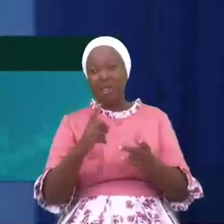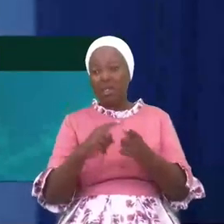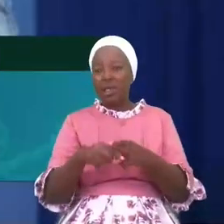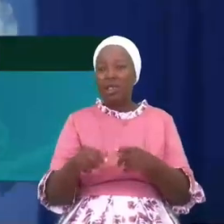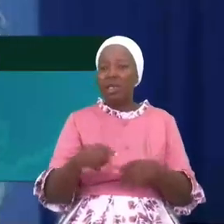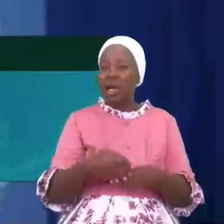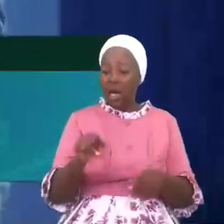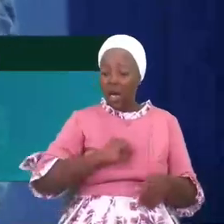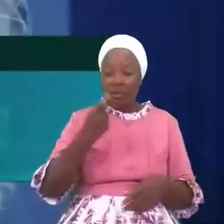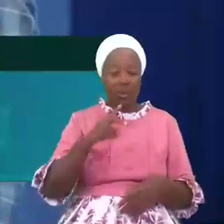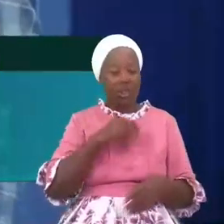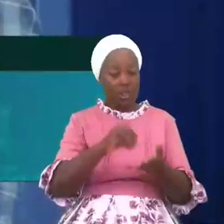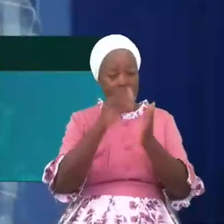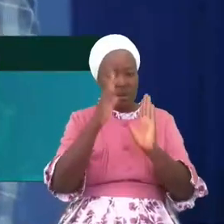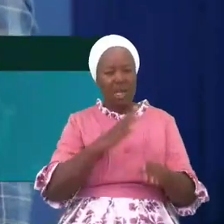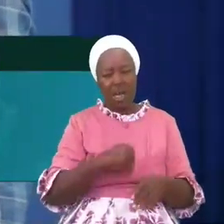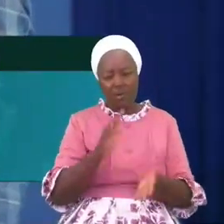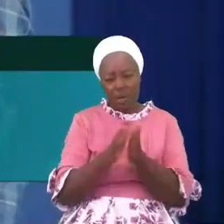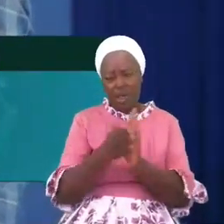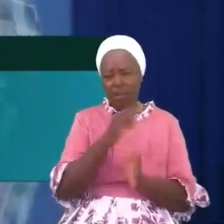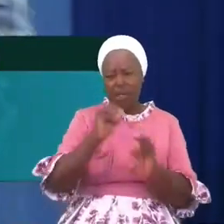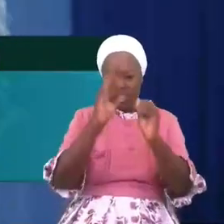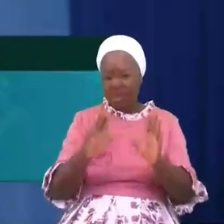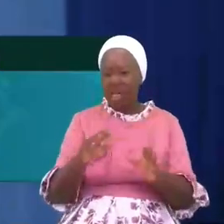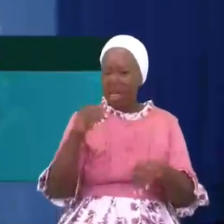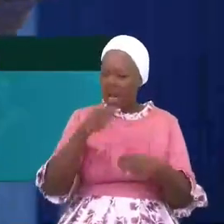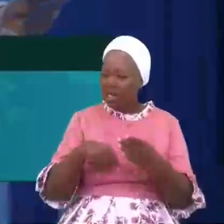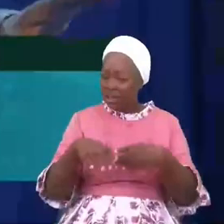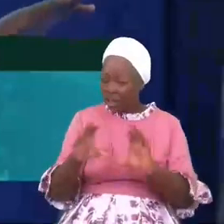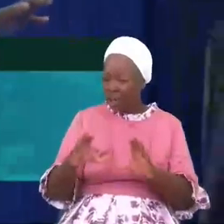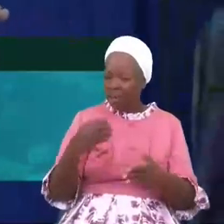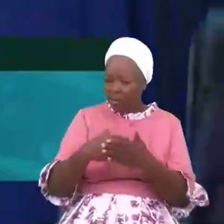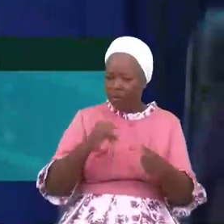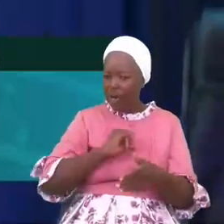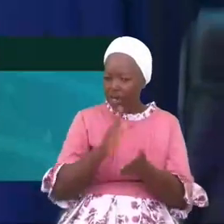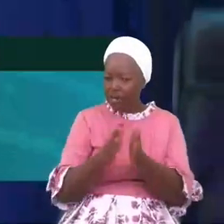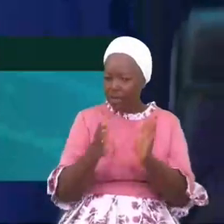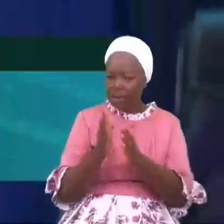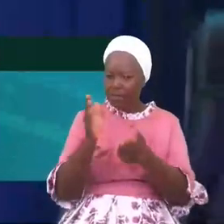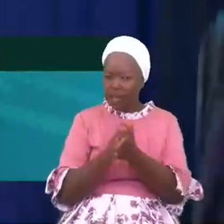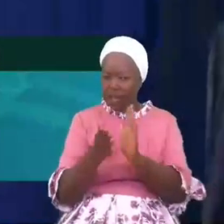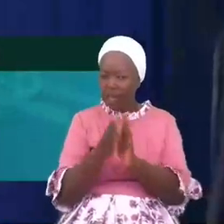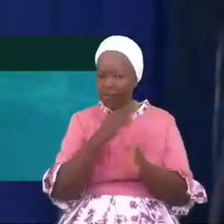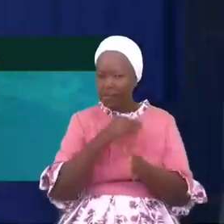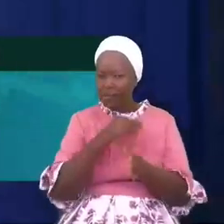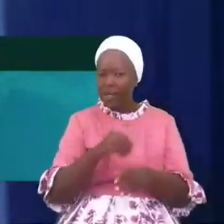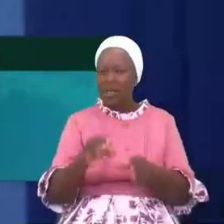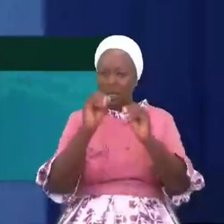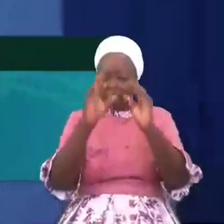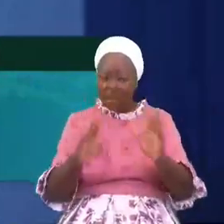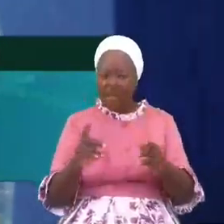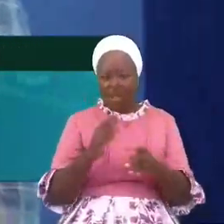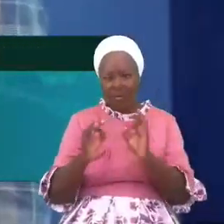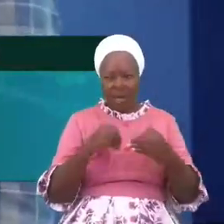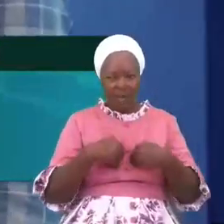J'ai été élève avant de devenir professeur. Avant que je ne vienne dans la classe, si j'avais quelque chose à l'esprit et